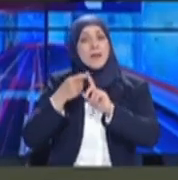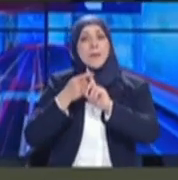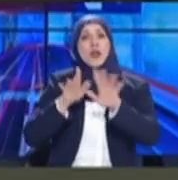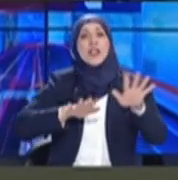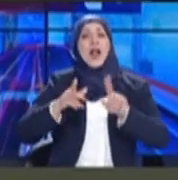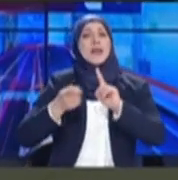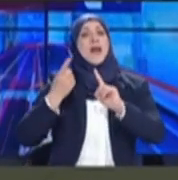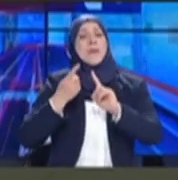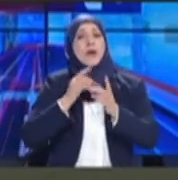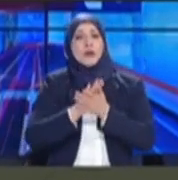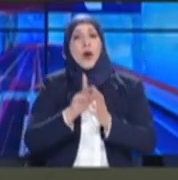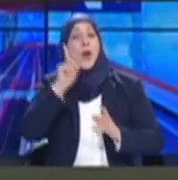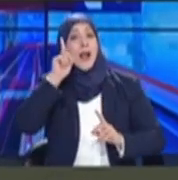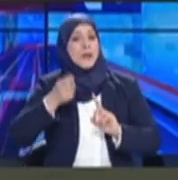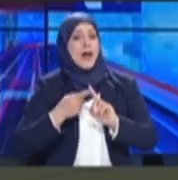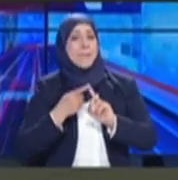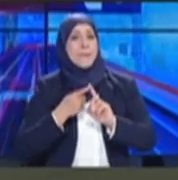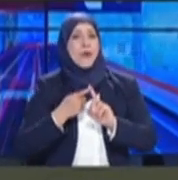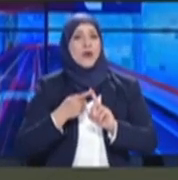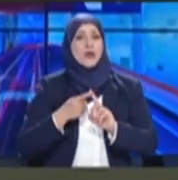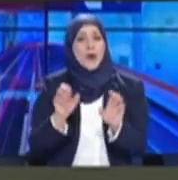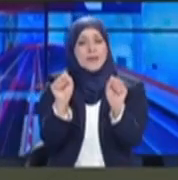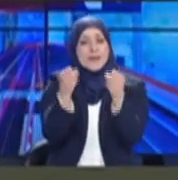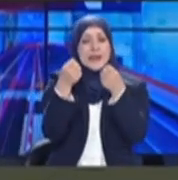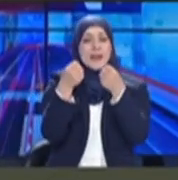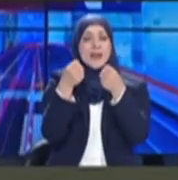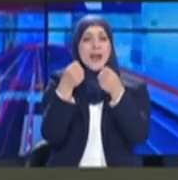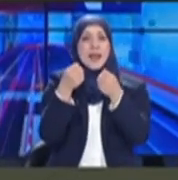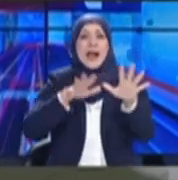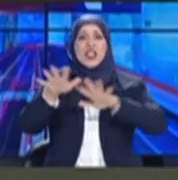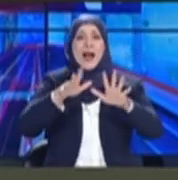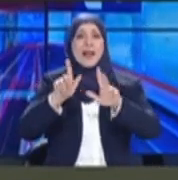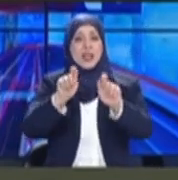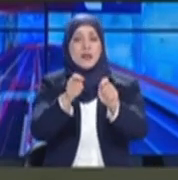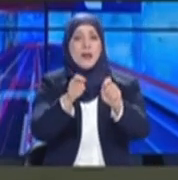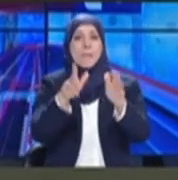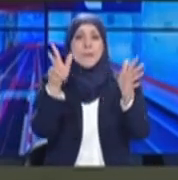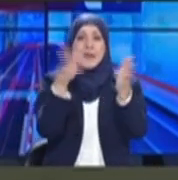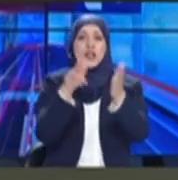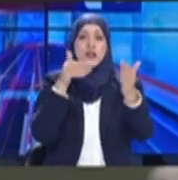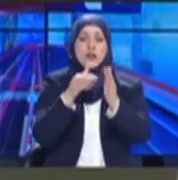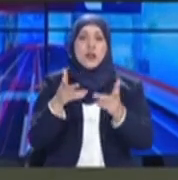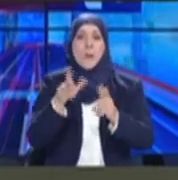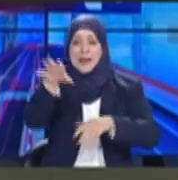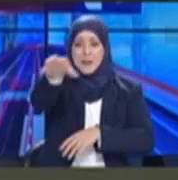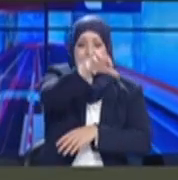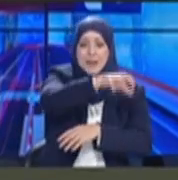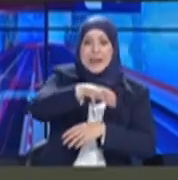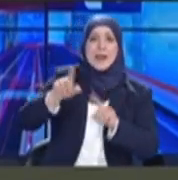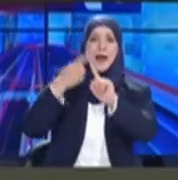لابد سراحه من تشديد اكثر على مستوى تطبيق الاجراءات على مستوى الاسواق العموميه لاحظنا في